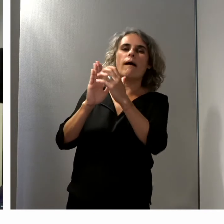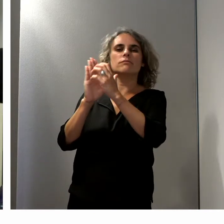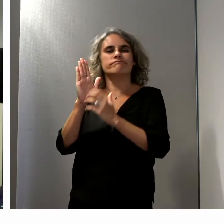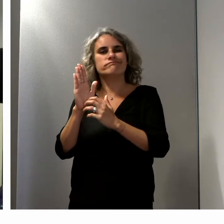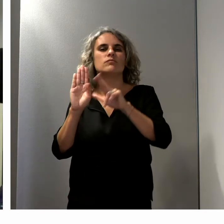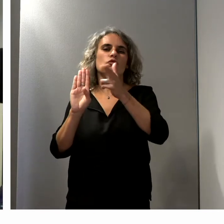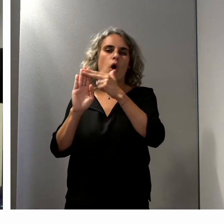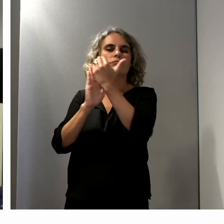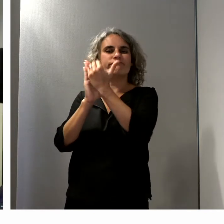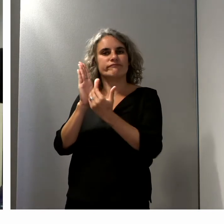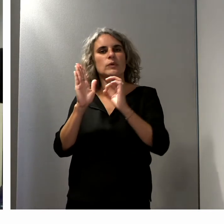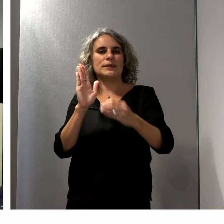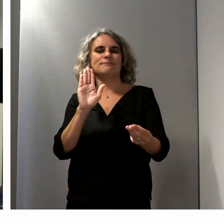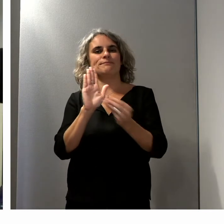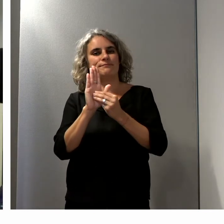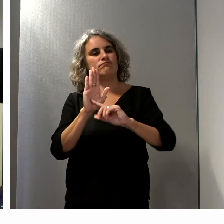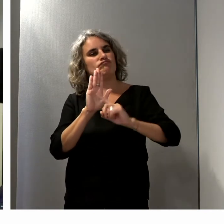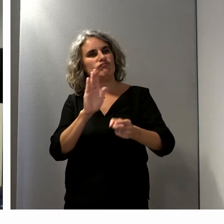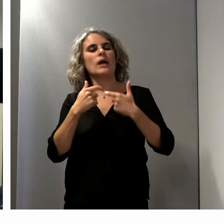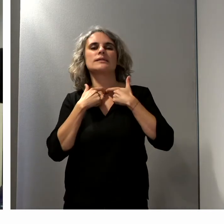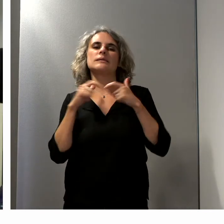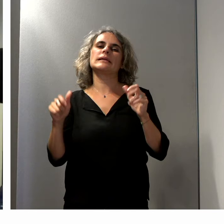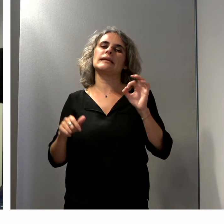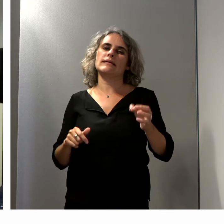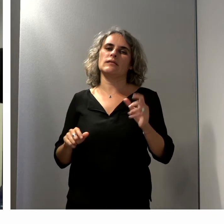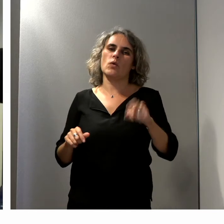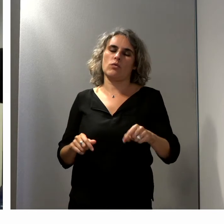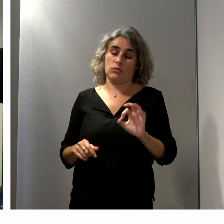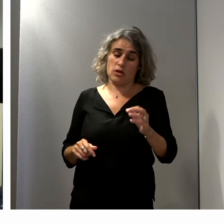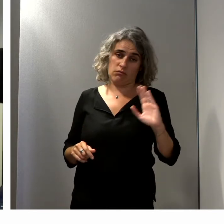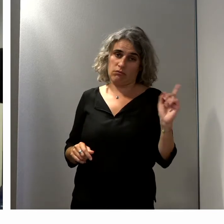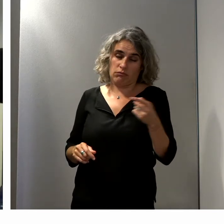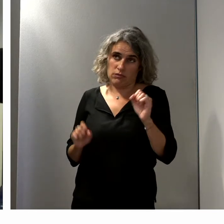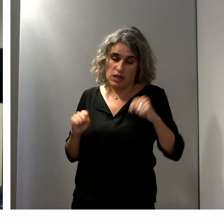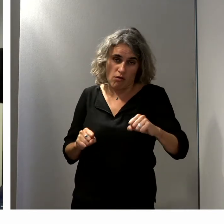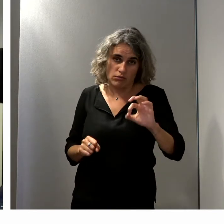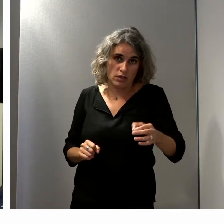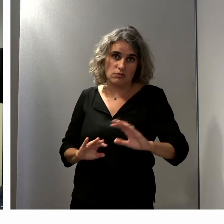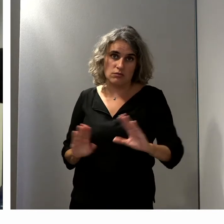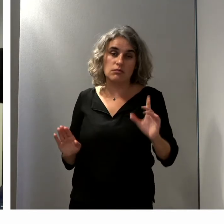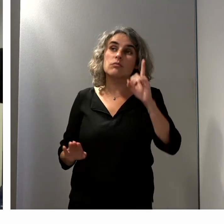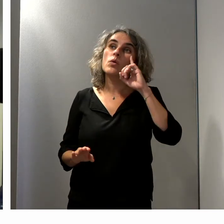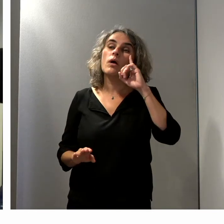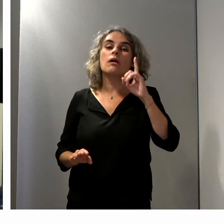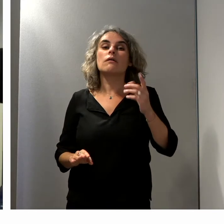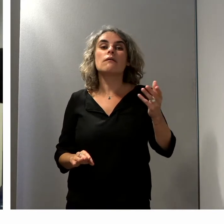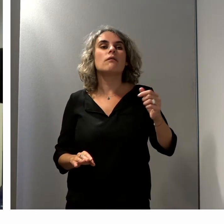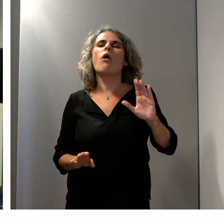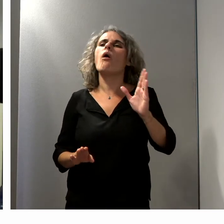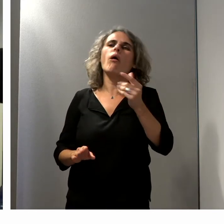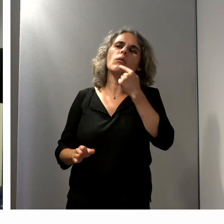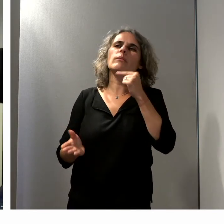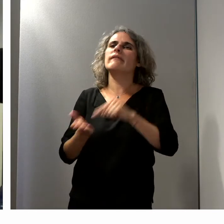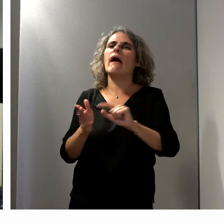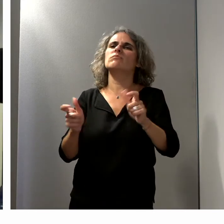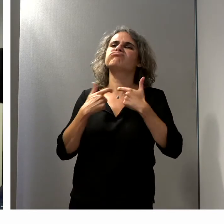un principe d'accessibilité unanimement reconnu, parce que personne ne va vous dire aujourd'hui qu'il faut faire un site